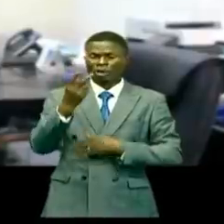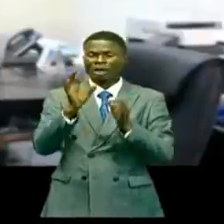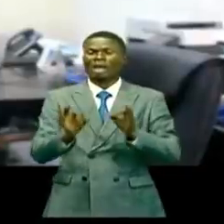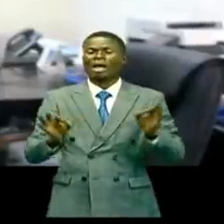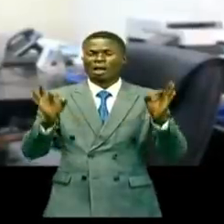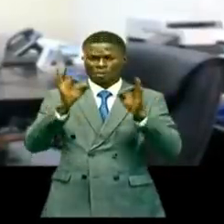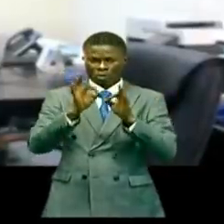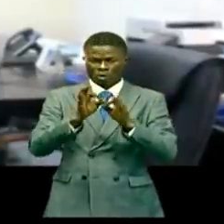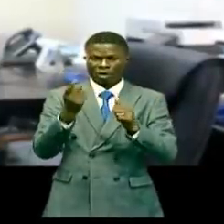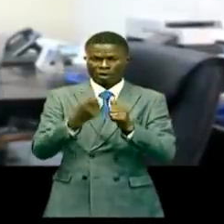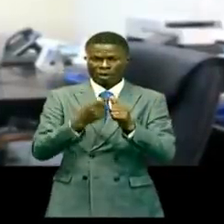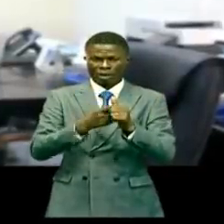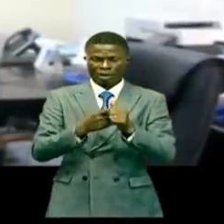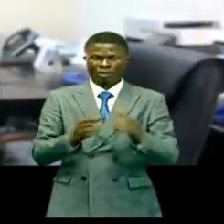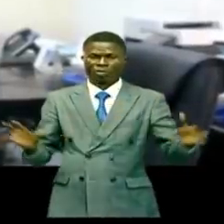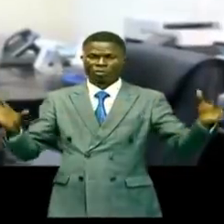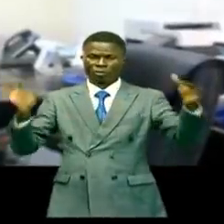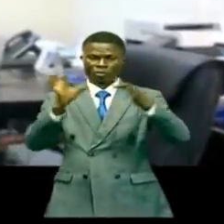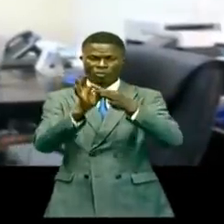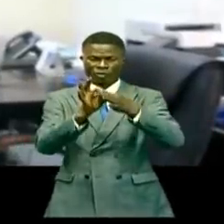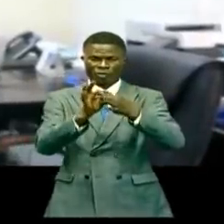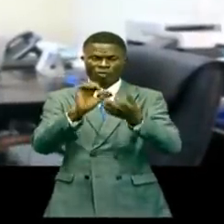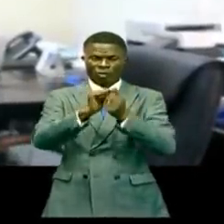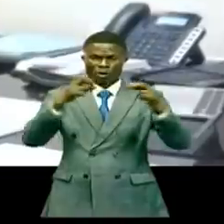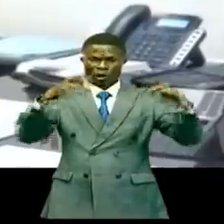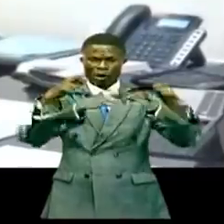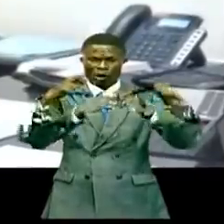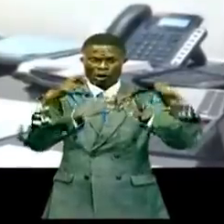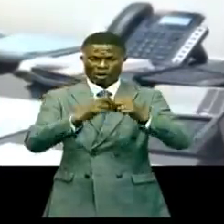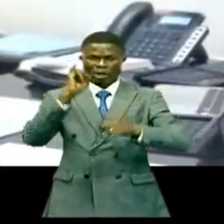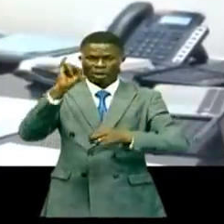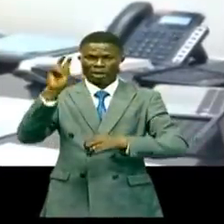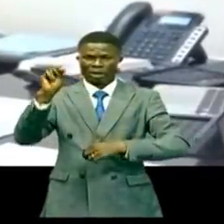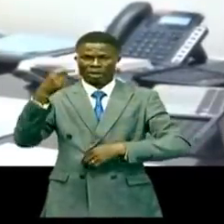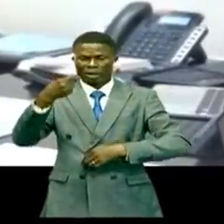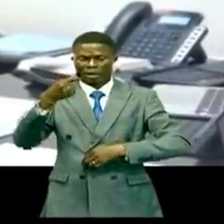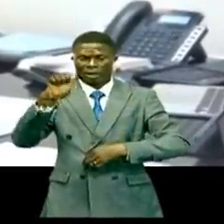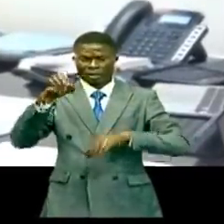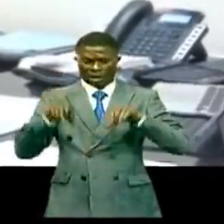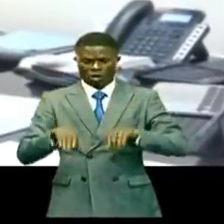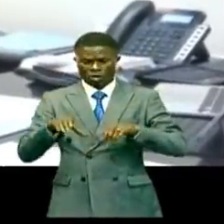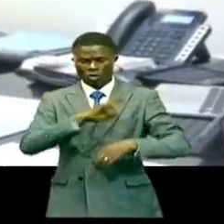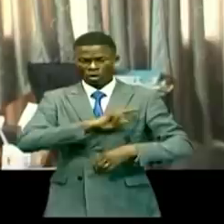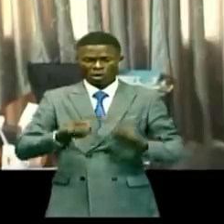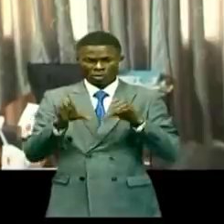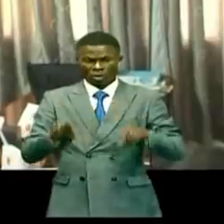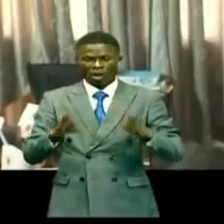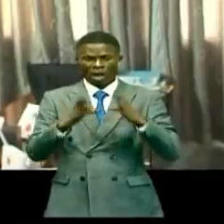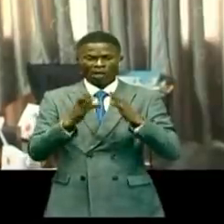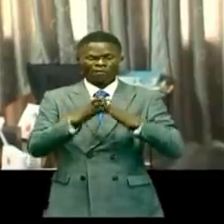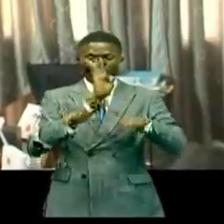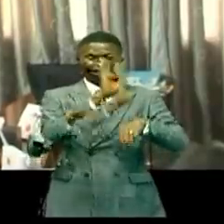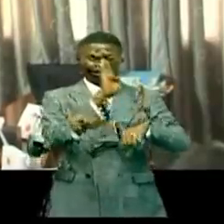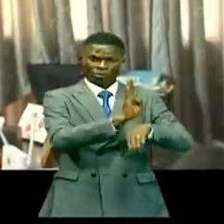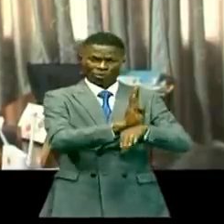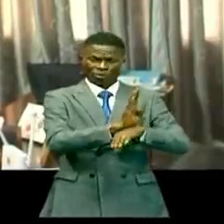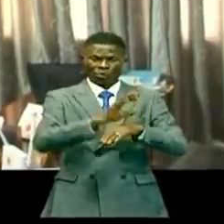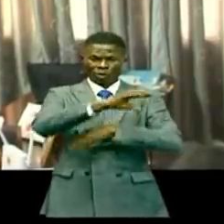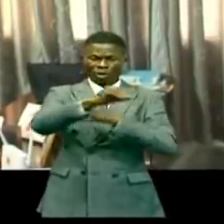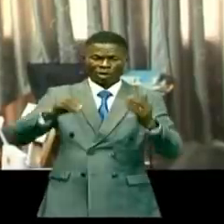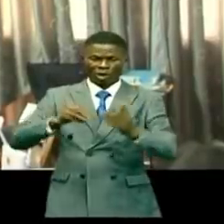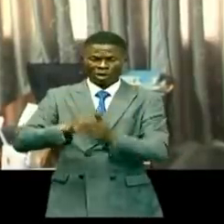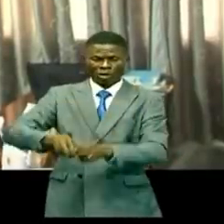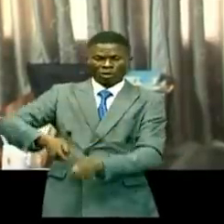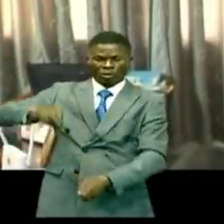savoir l'interconnexion des réseaux électriques reliant Inga-Kinshasa en République démocratique du Congo et Brazzaville, centrale électrique